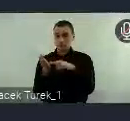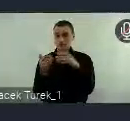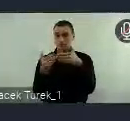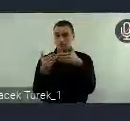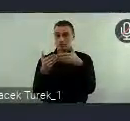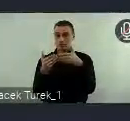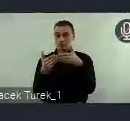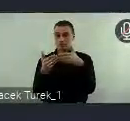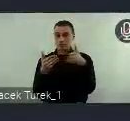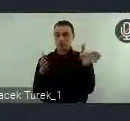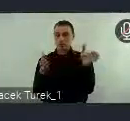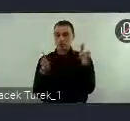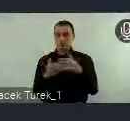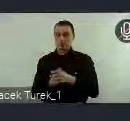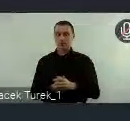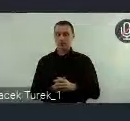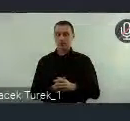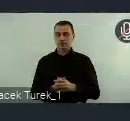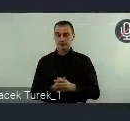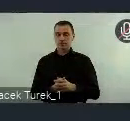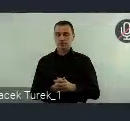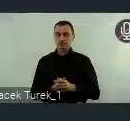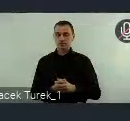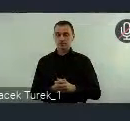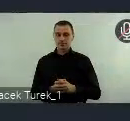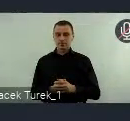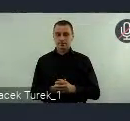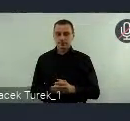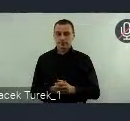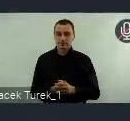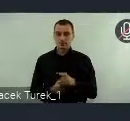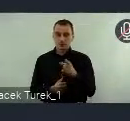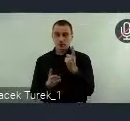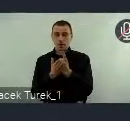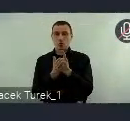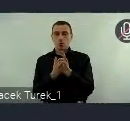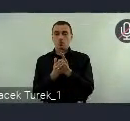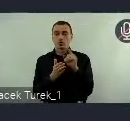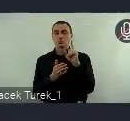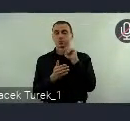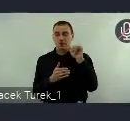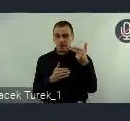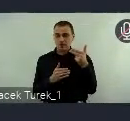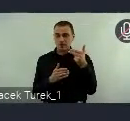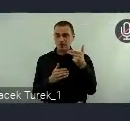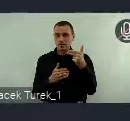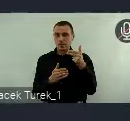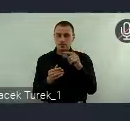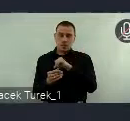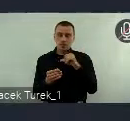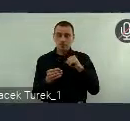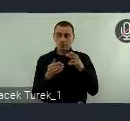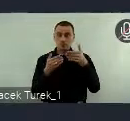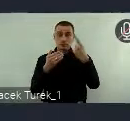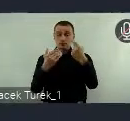się same otworzą Nie no i Janek otworzył sobie Drzwi do budynku